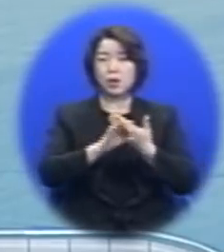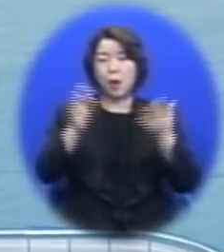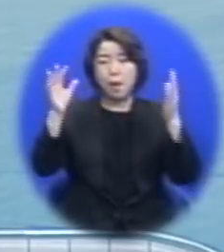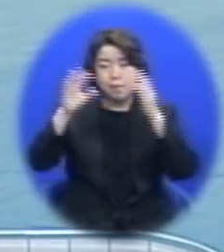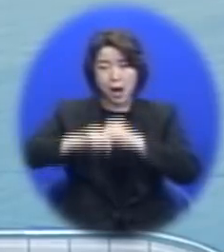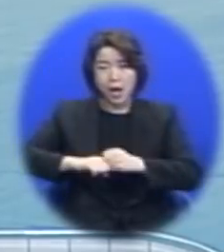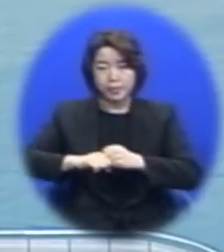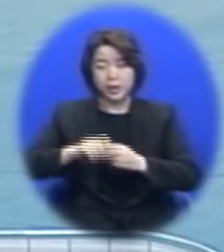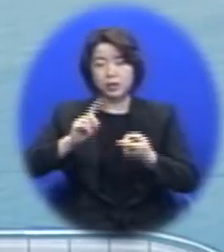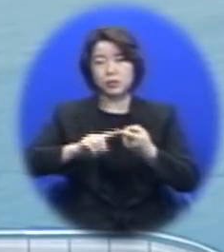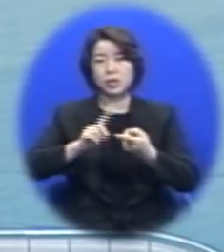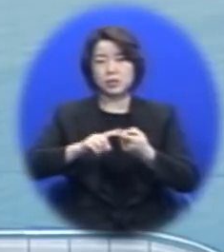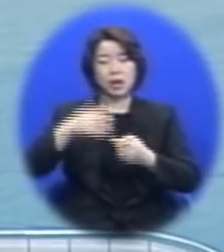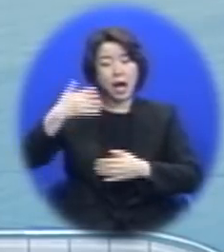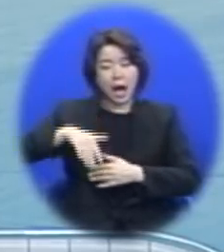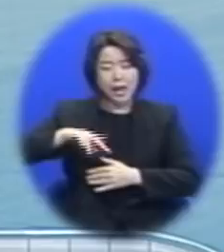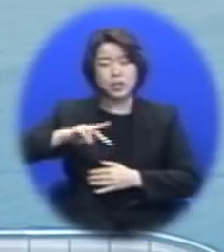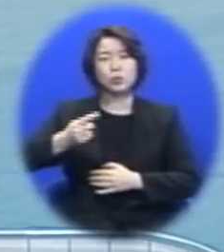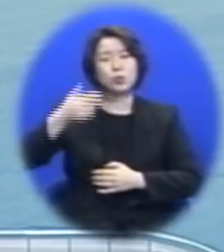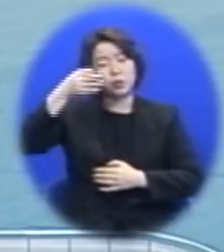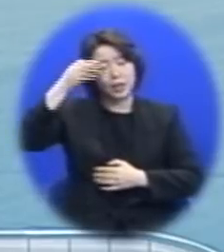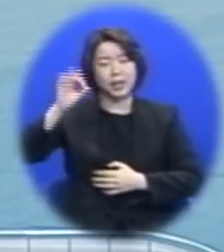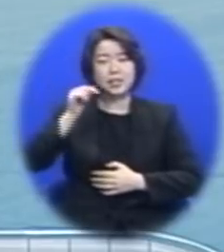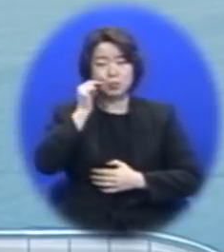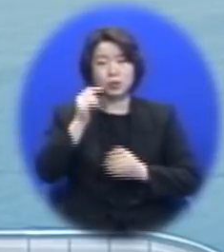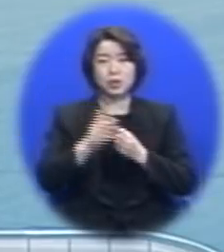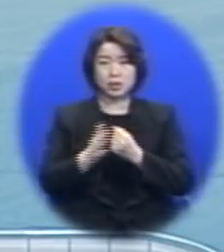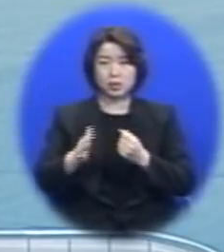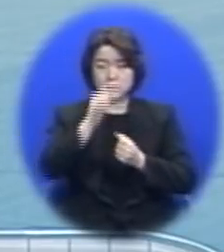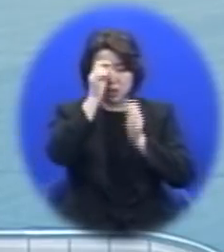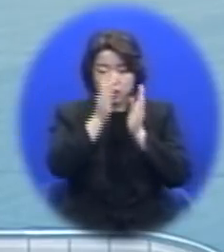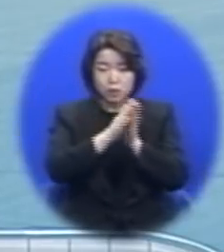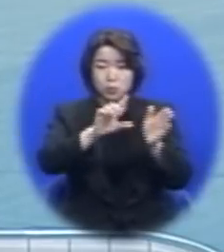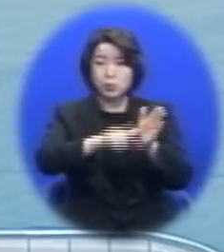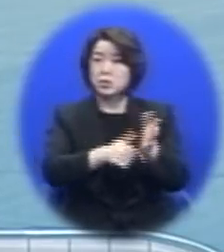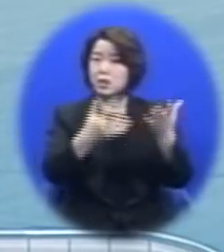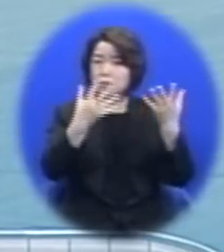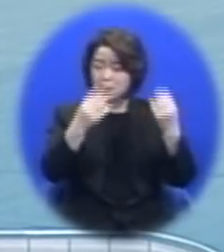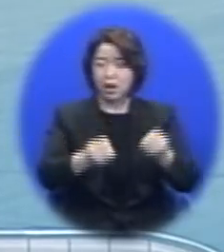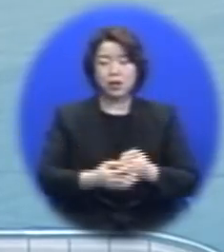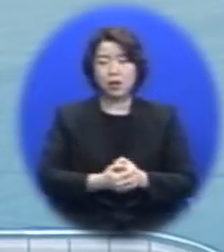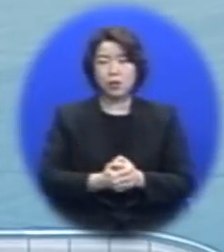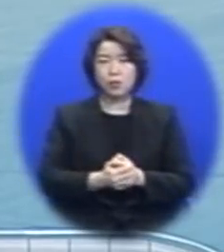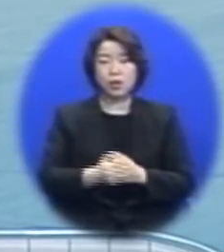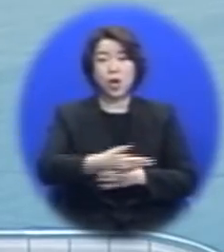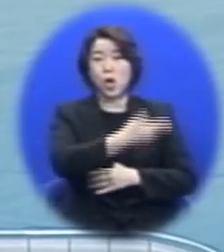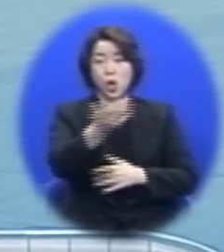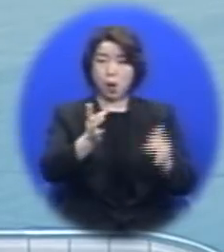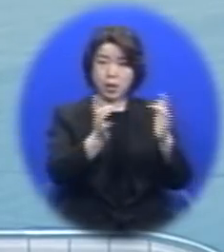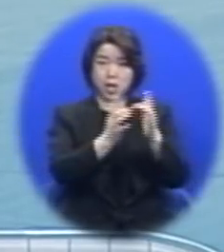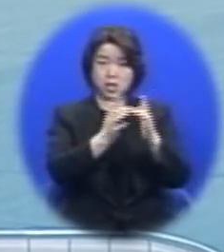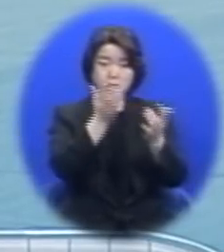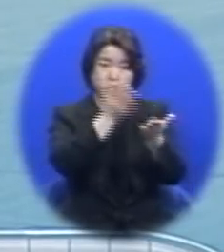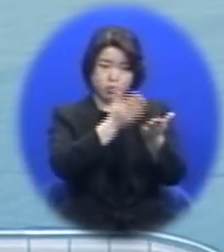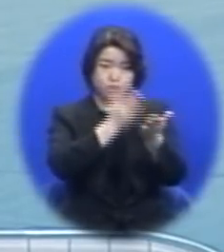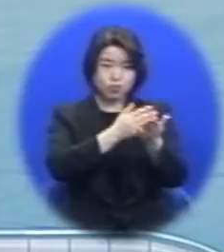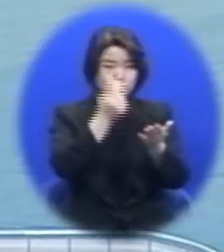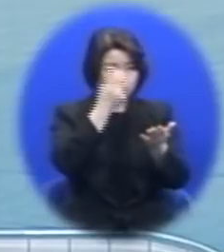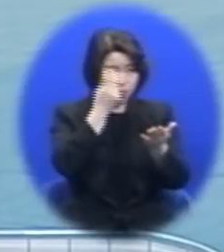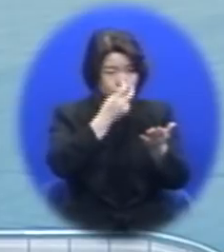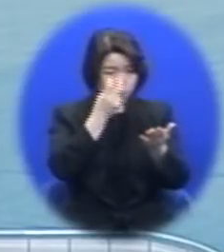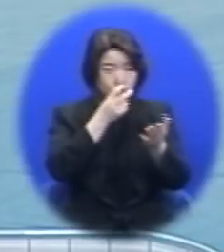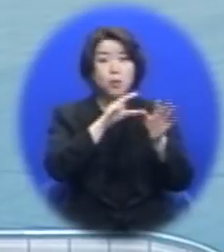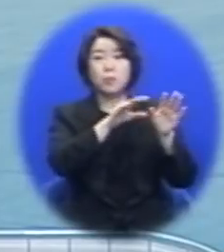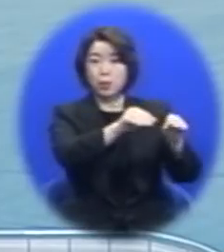깨닫지 못한 것뿐이에요. 기도할 시간 얼마든지 많습니다. 여러분, 인터넷 뉴스 검색하는 거 이제